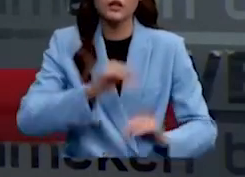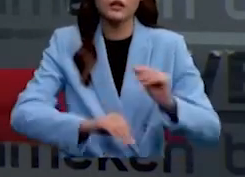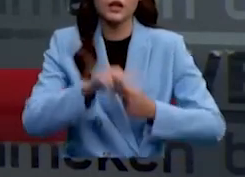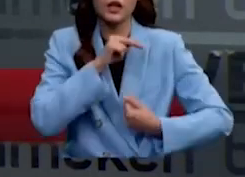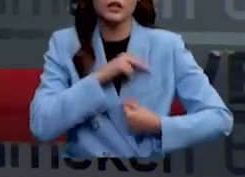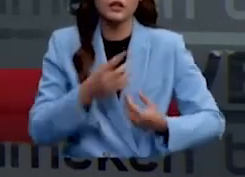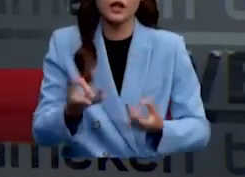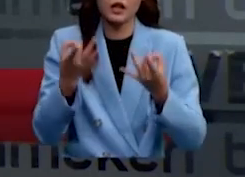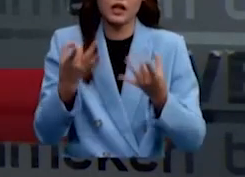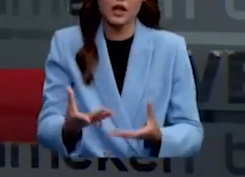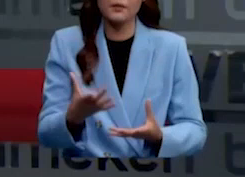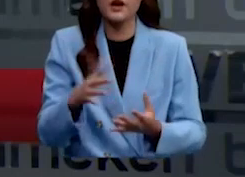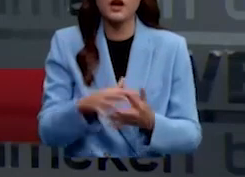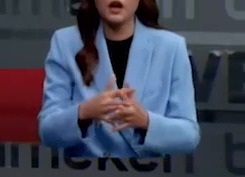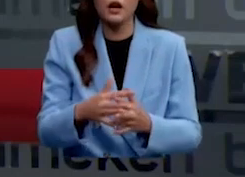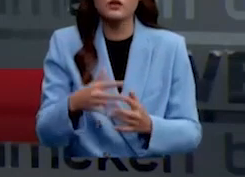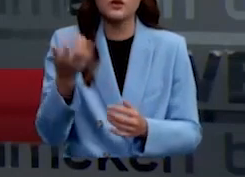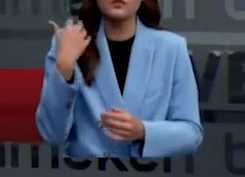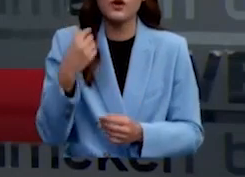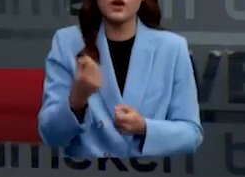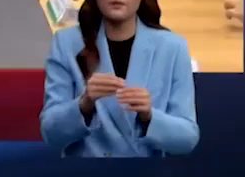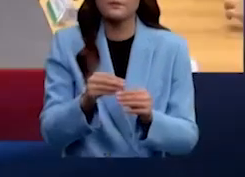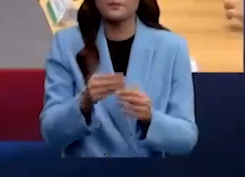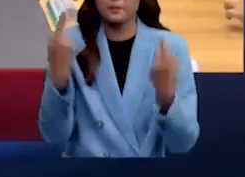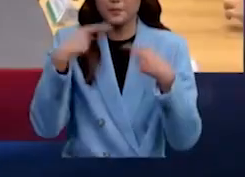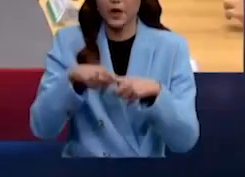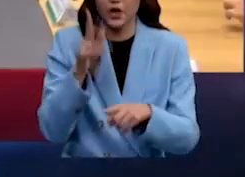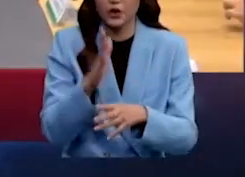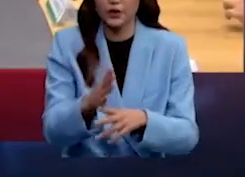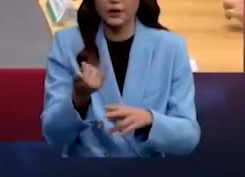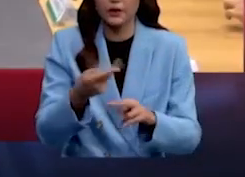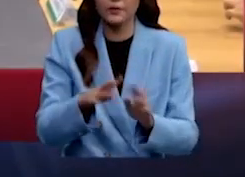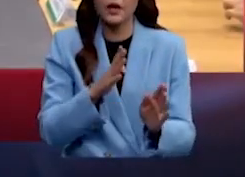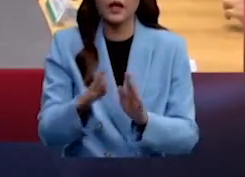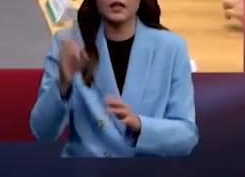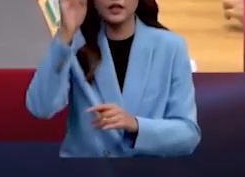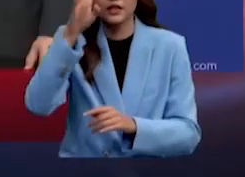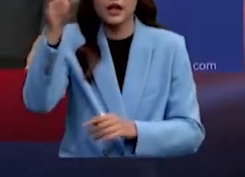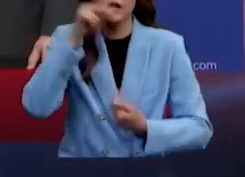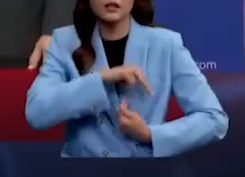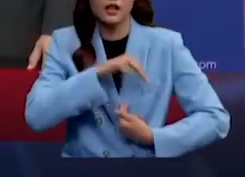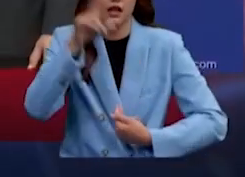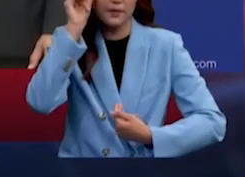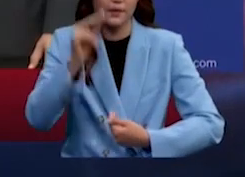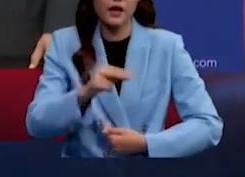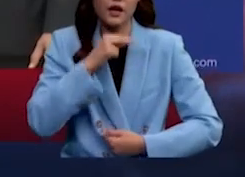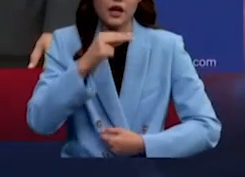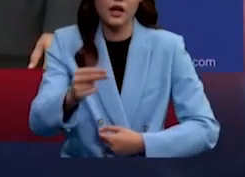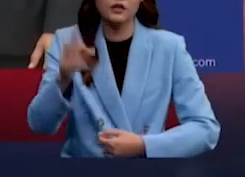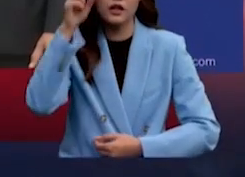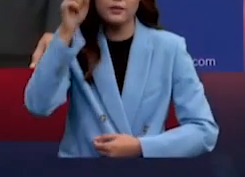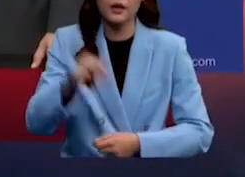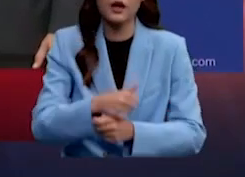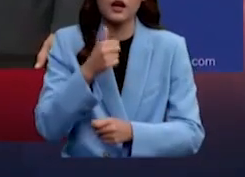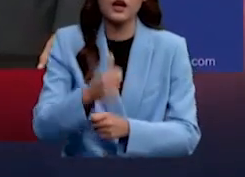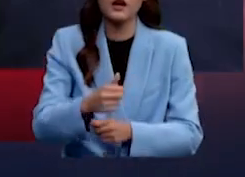қызметкерлері, қарапайым слесар мен бұрғылау машинисі бар. Бүгін олардың еткен ерен еңбегі бағаланып, кеуделеріне төс белгіні мемлекет